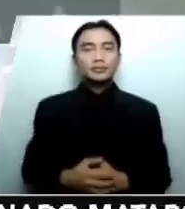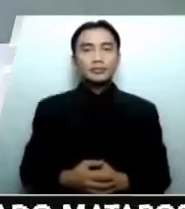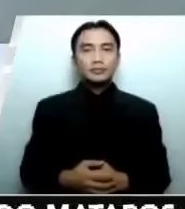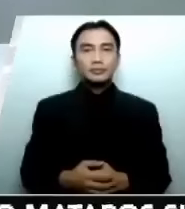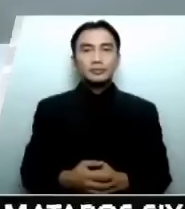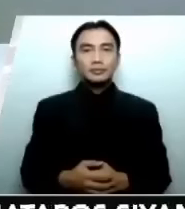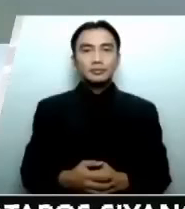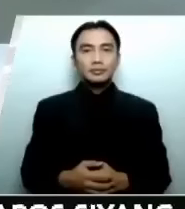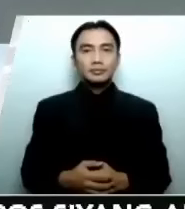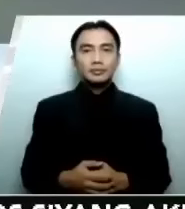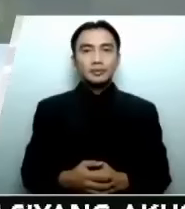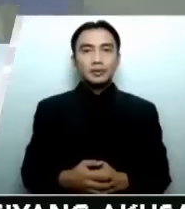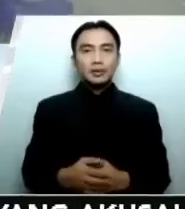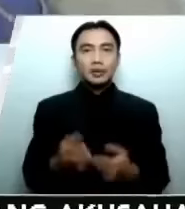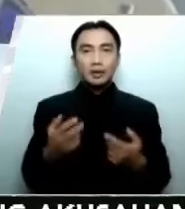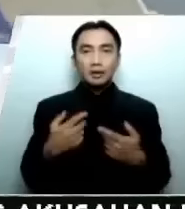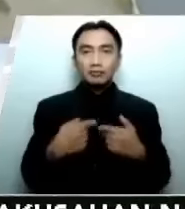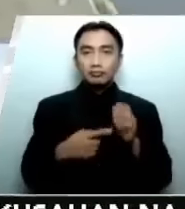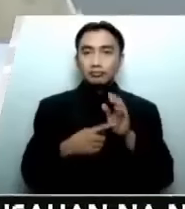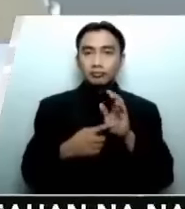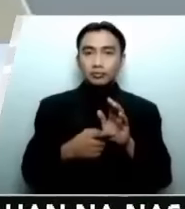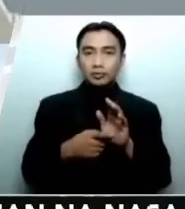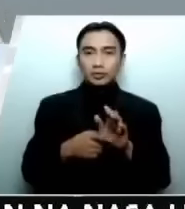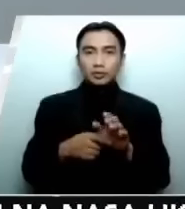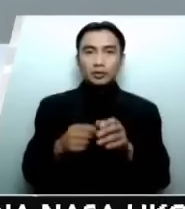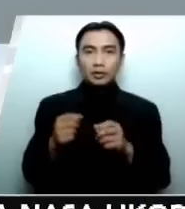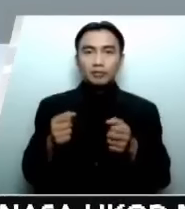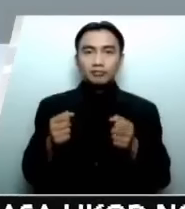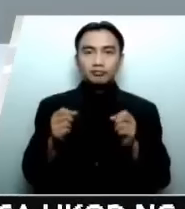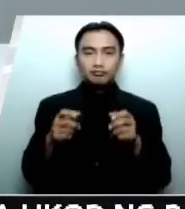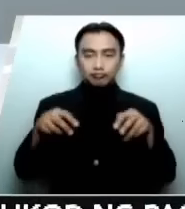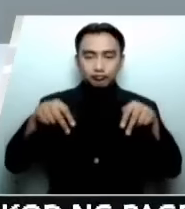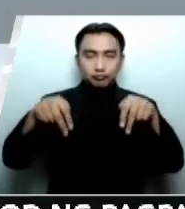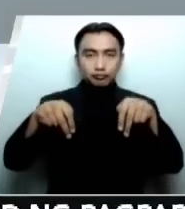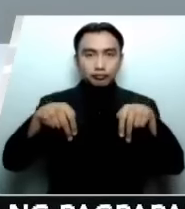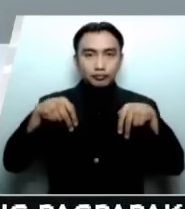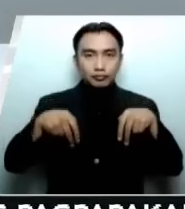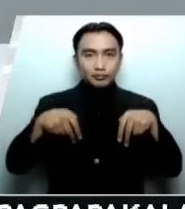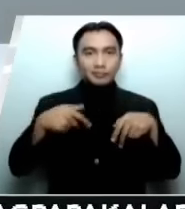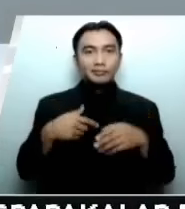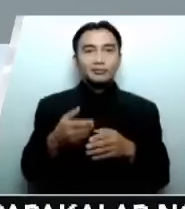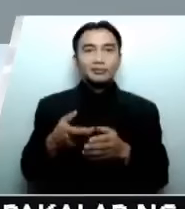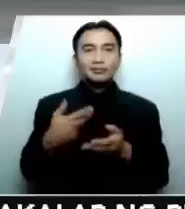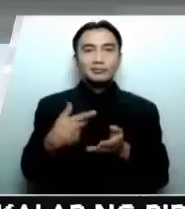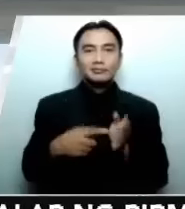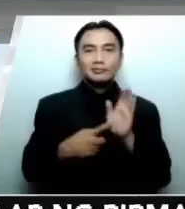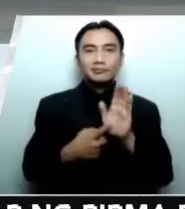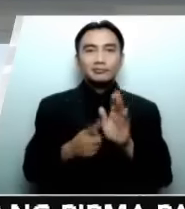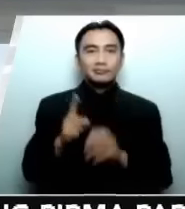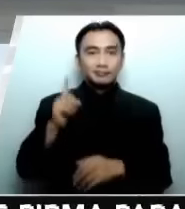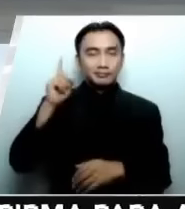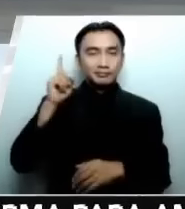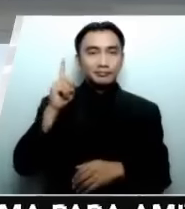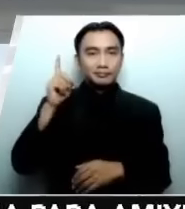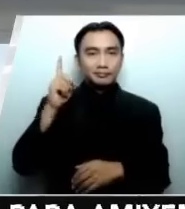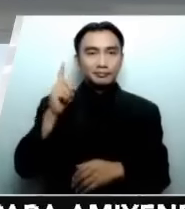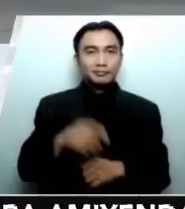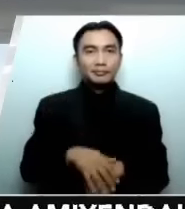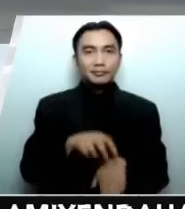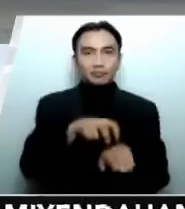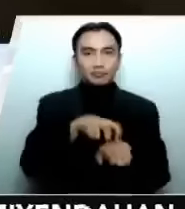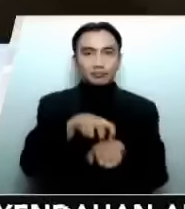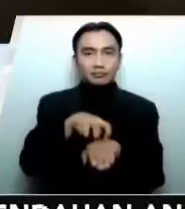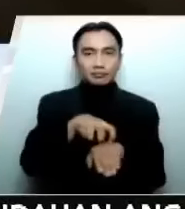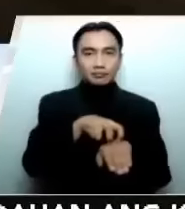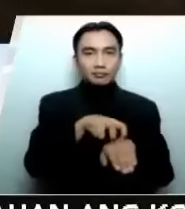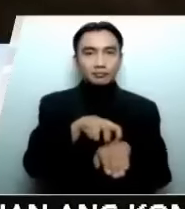Iprinosisyon ang imahe ni Ina o ang Our Lady of Peace and Good Voyage sa labas ng simbahan. Sunod na ipinatong